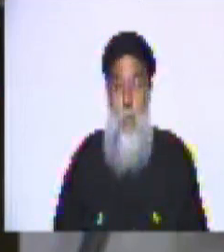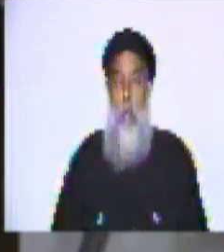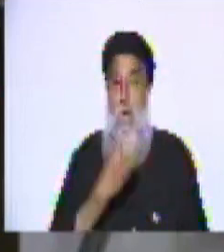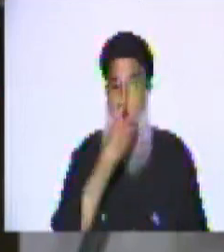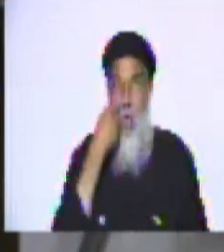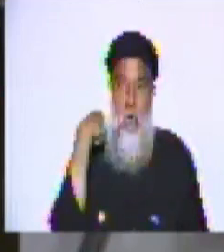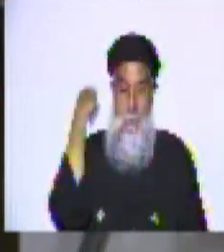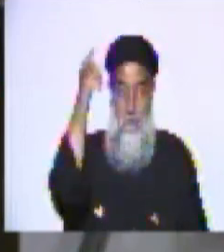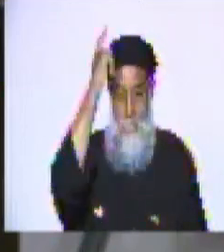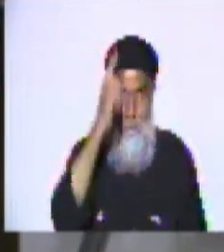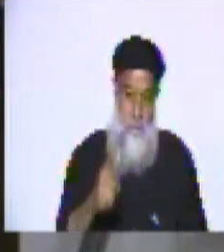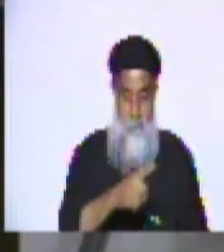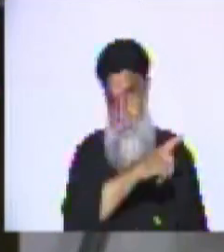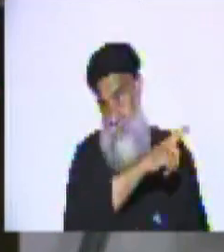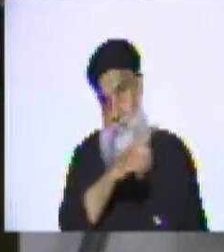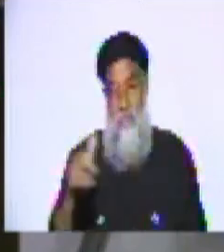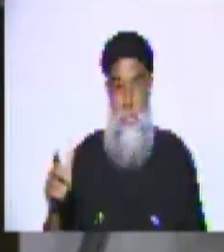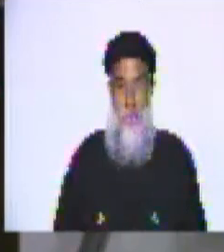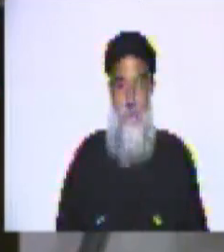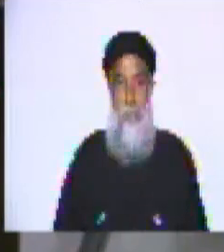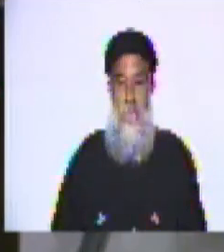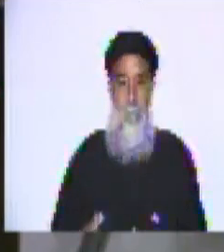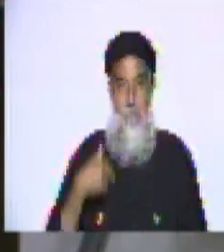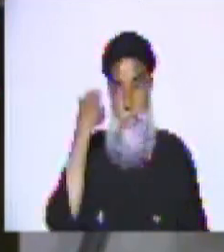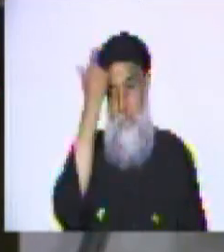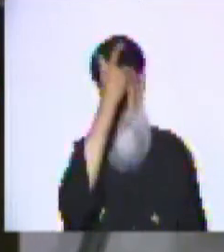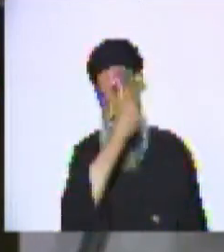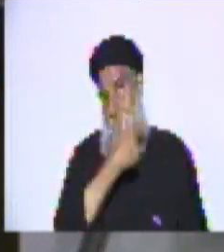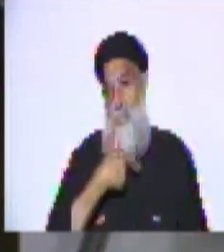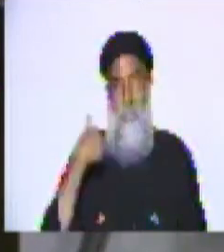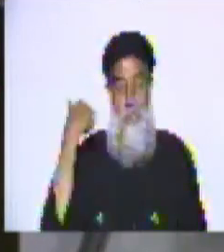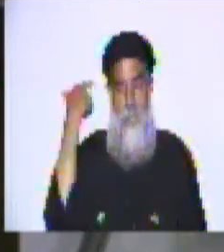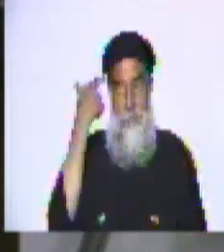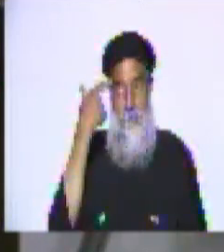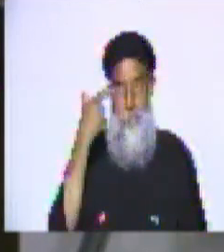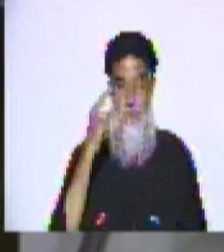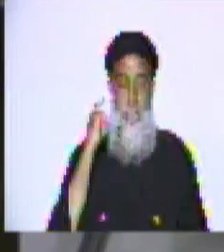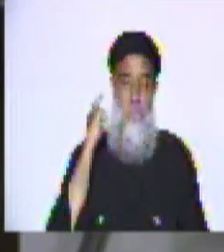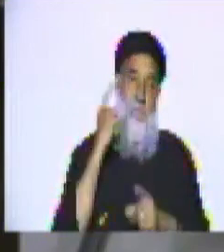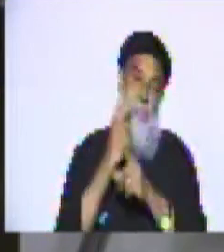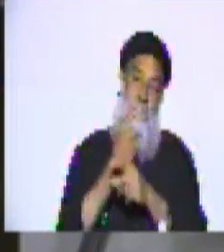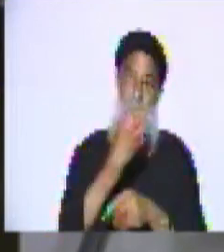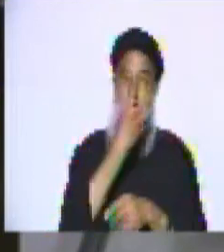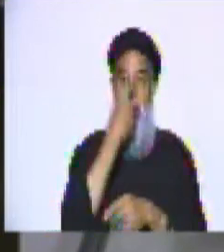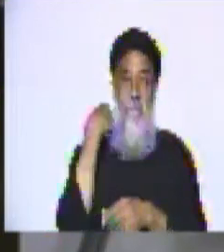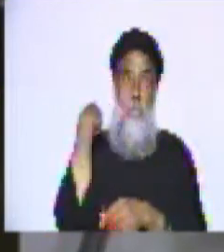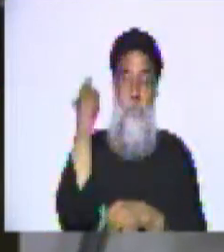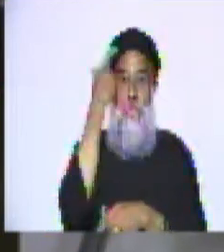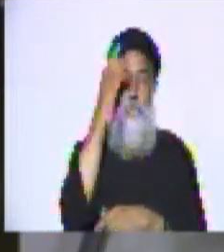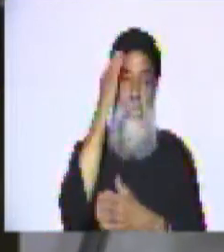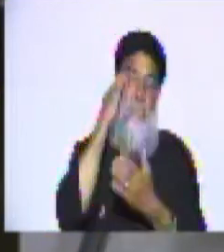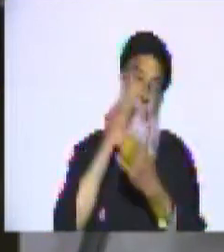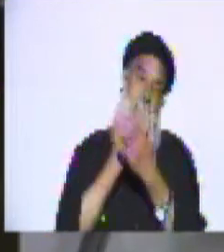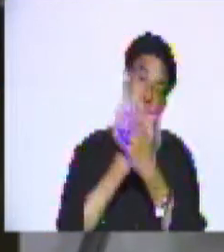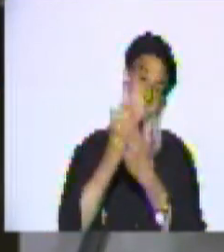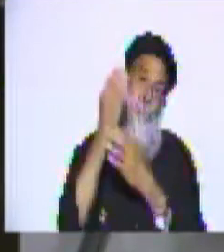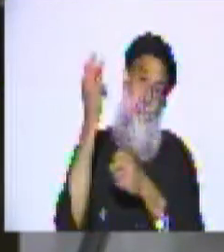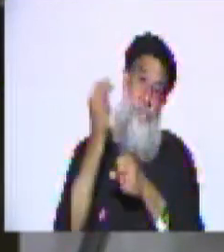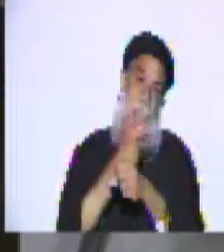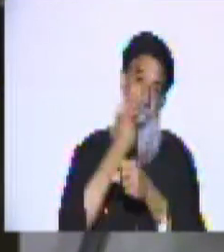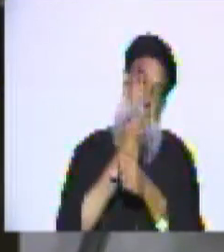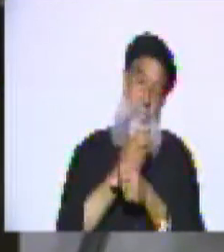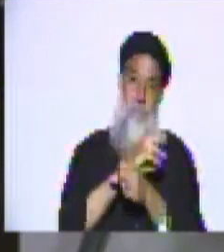المسيح. نفخ في وجوههم ولهم اقبلوا الروح القدس. من غفرتم خطايا